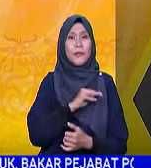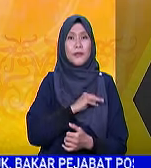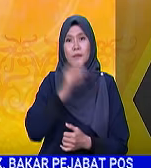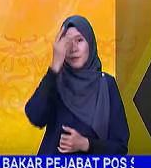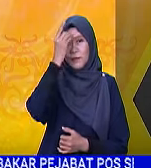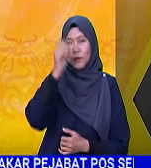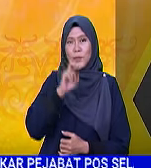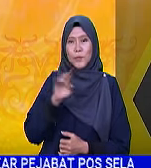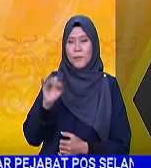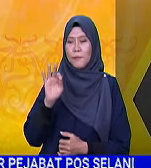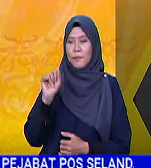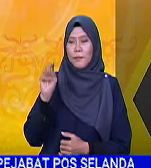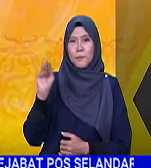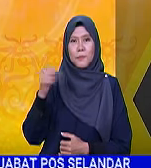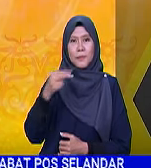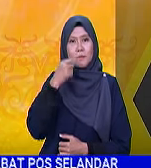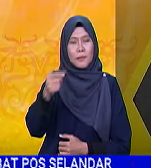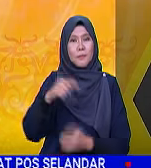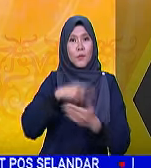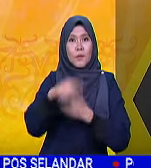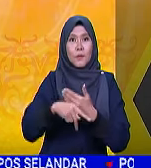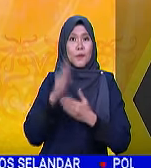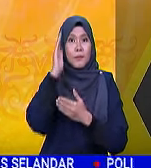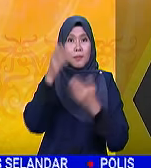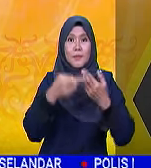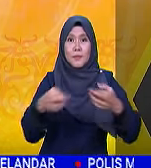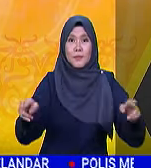Datuk Seri Fatimah Abdullah berkata program berkenaan akan